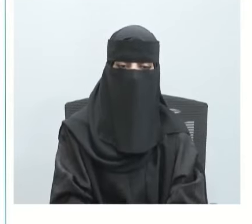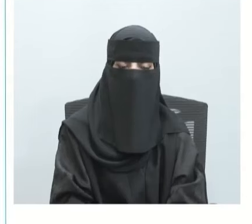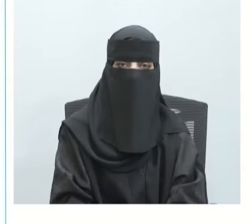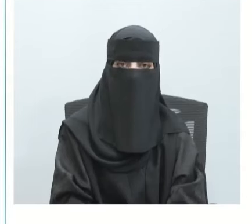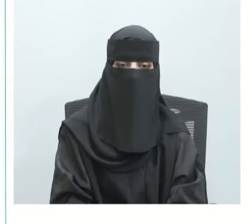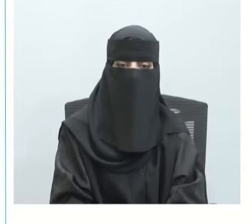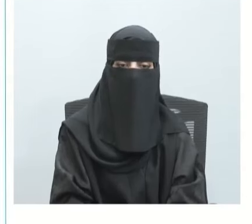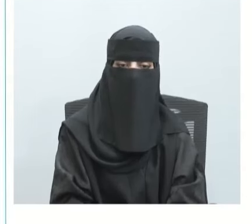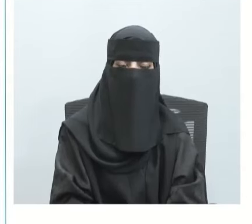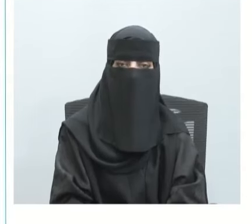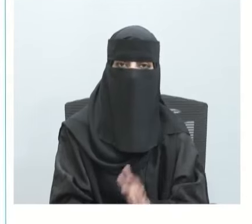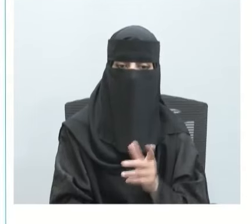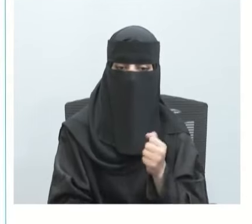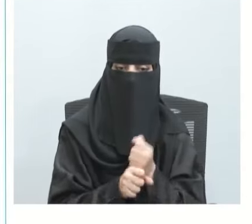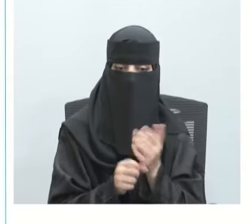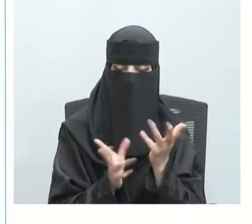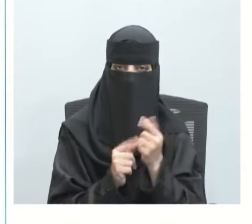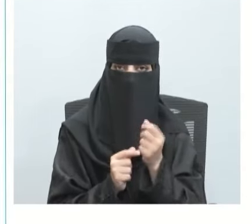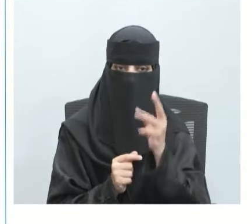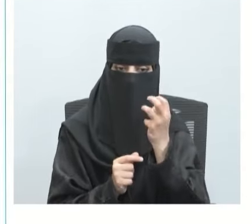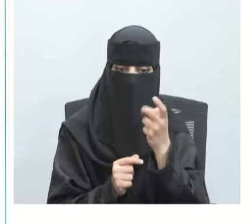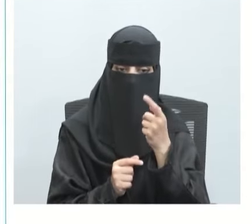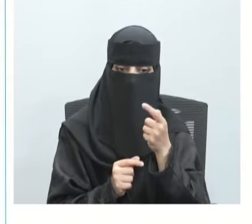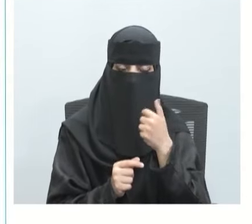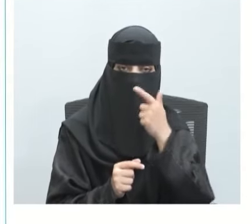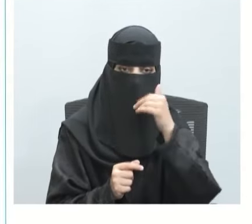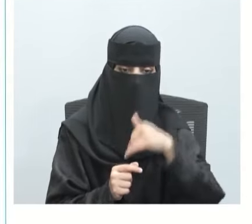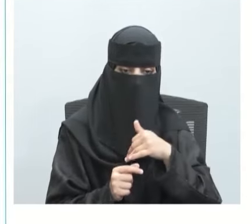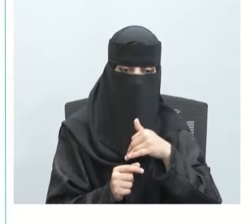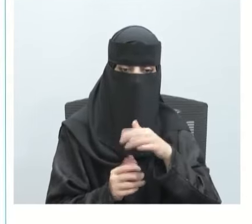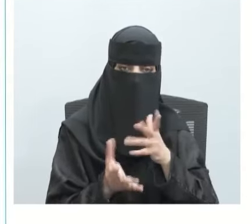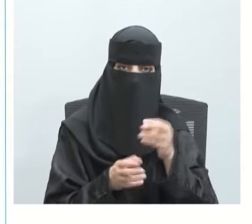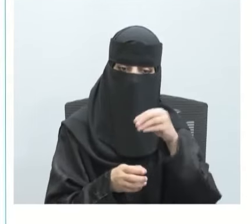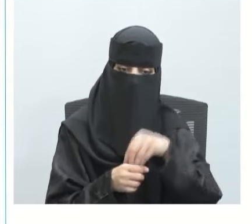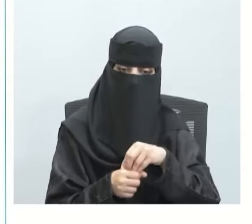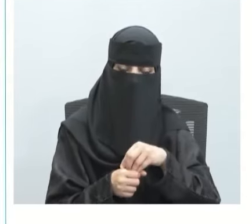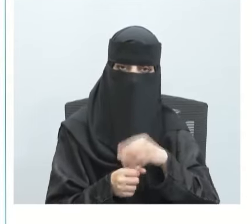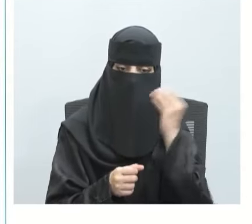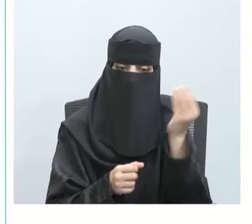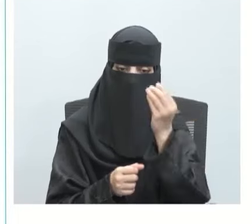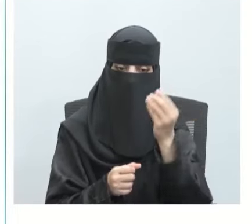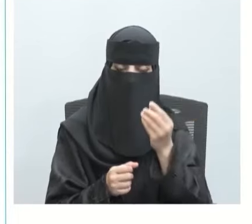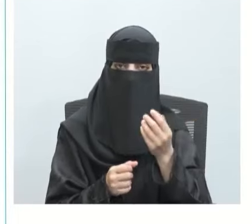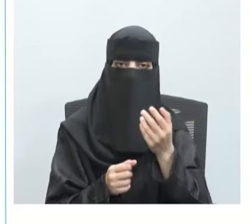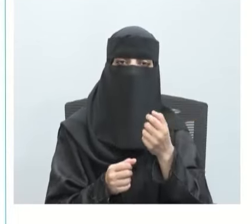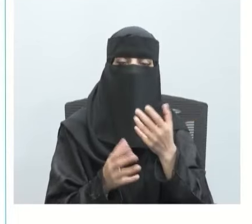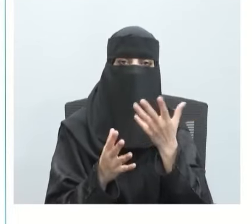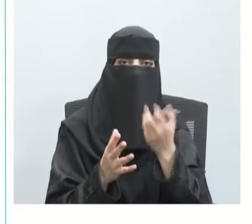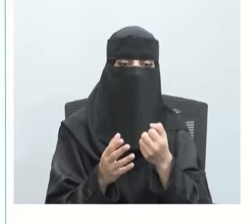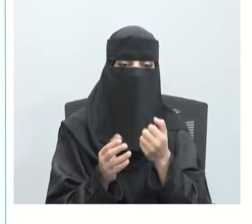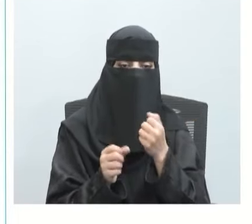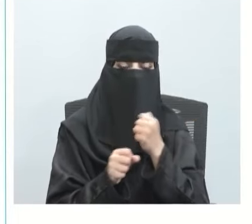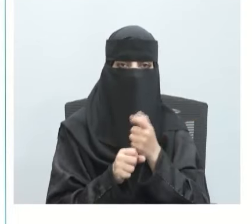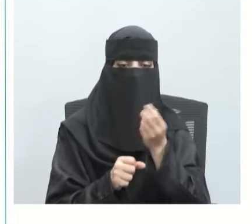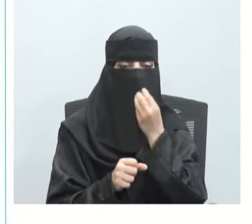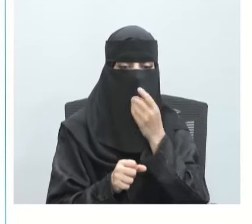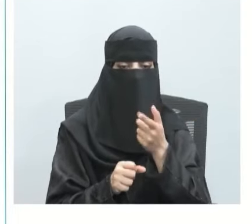مرتبك يمكنك ان تنفق 30% من دخلك على رغباتك قد تتضمن ما يلي الرحله والاجازات والمطاعم شراء ملابس